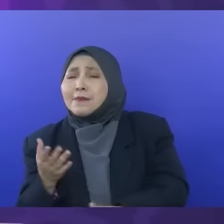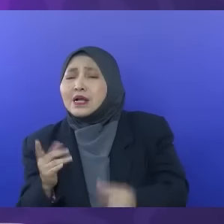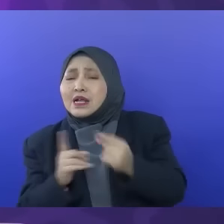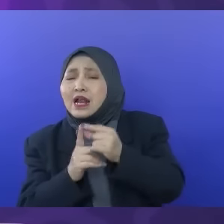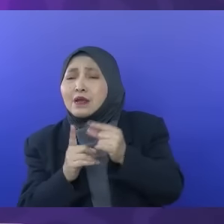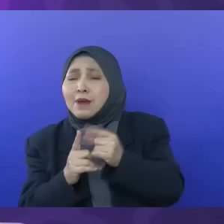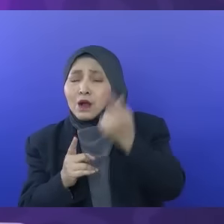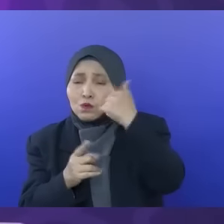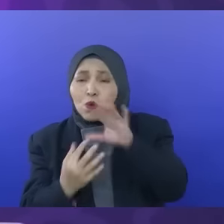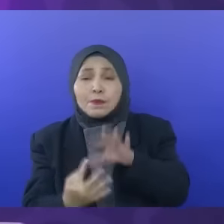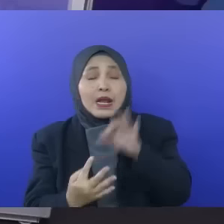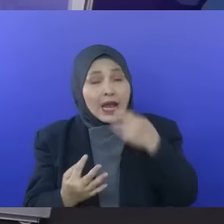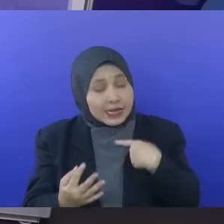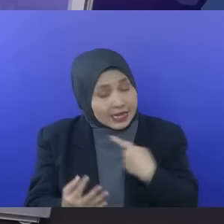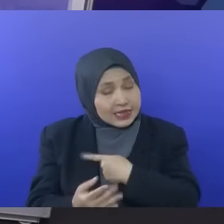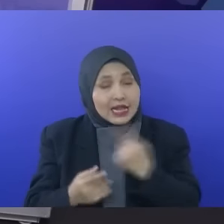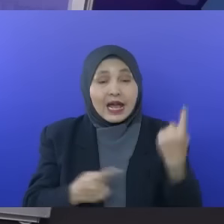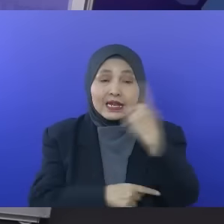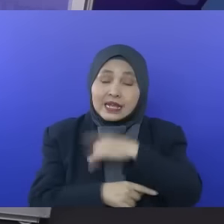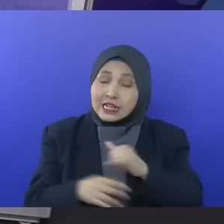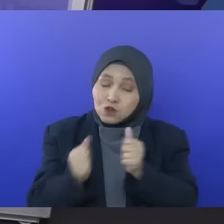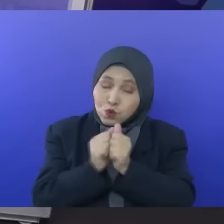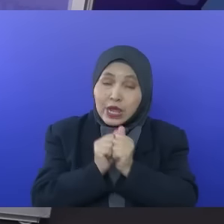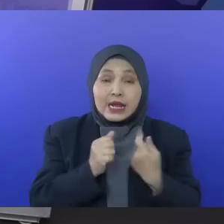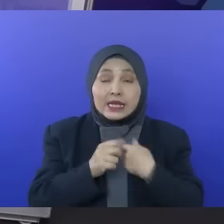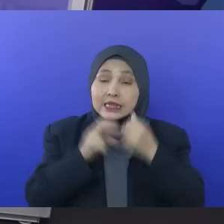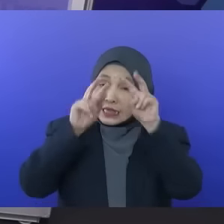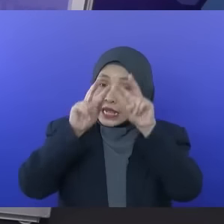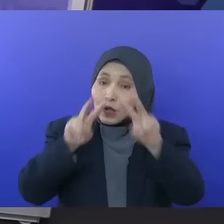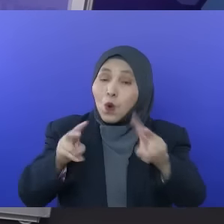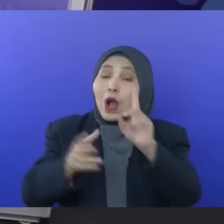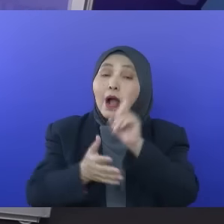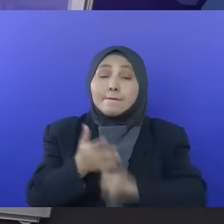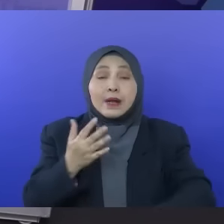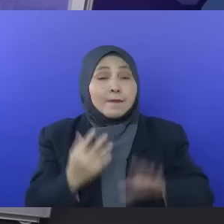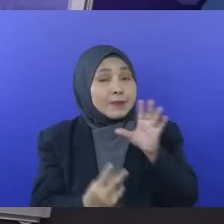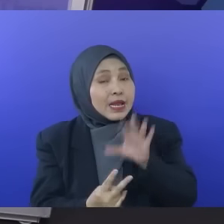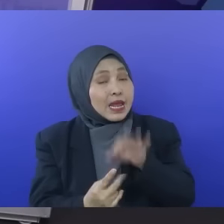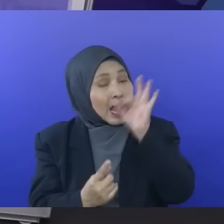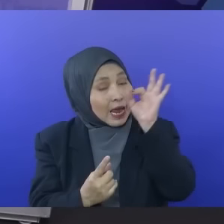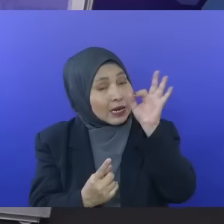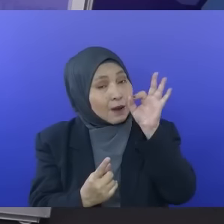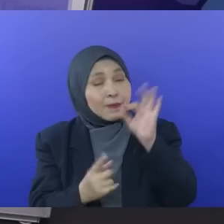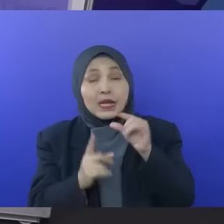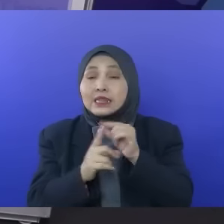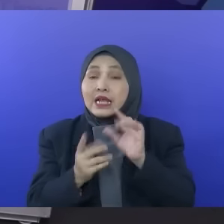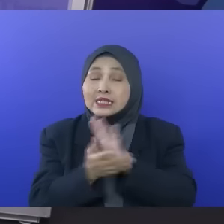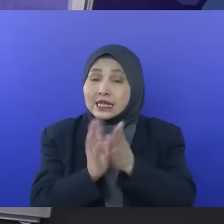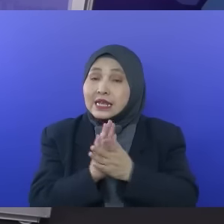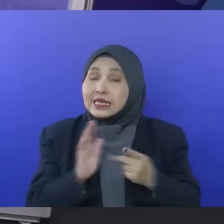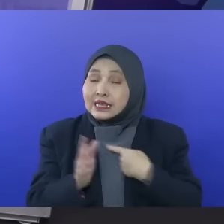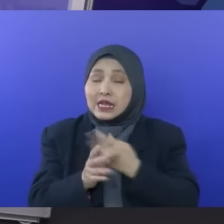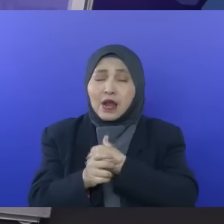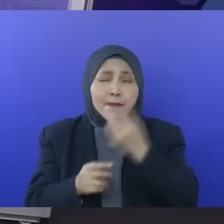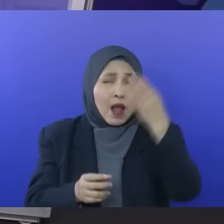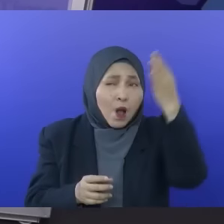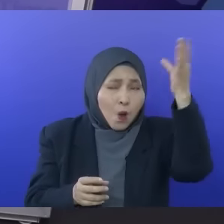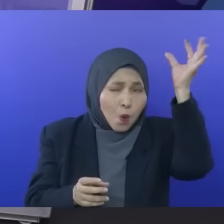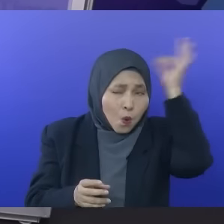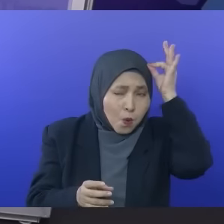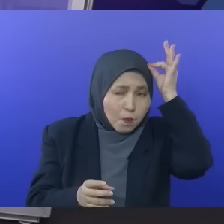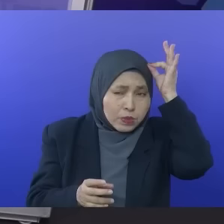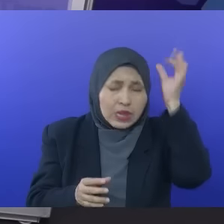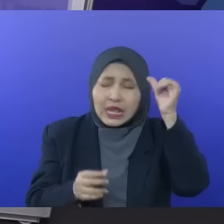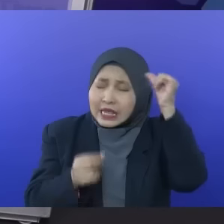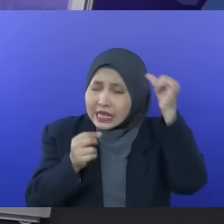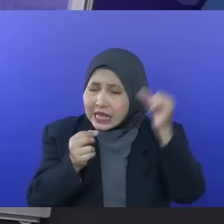gitu untuk pilihan kita pilihan kita perhatikan Apakah pilihan perkataan agar kita dapat ingat ya kalau tak